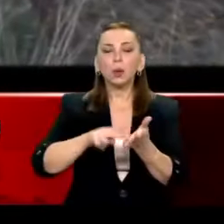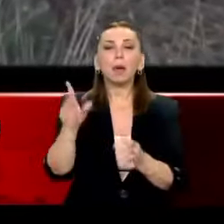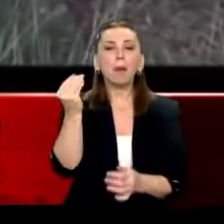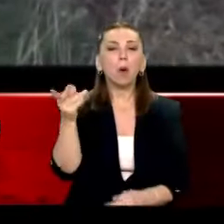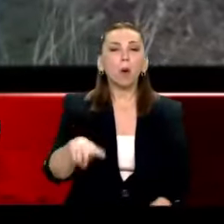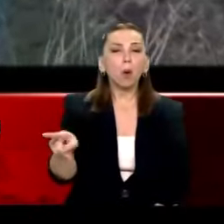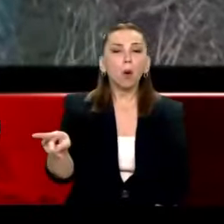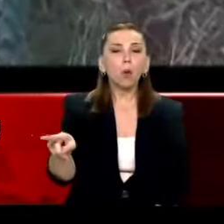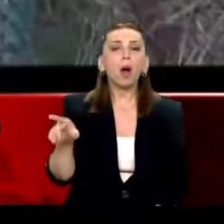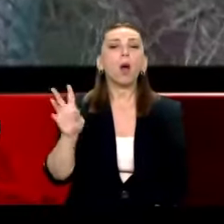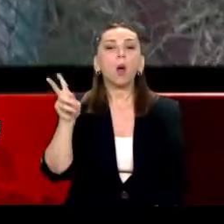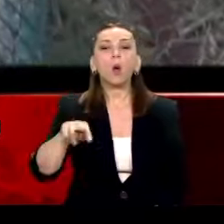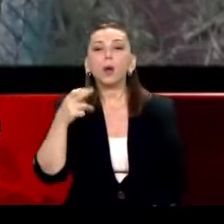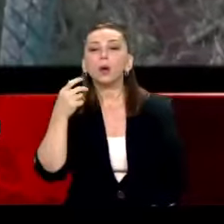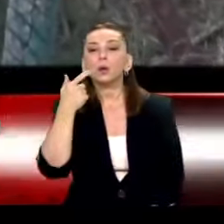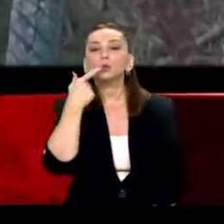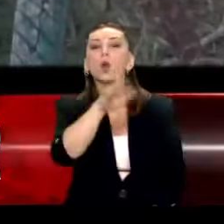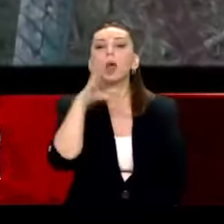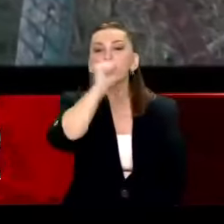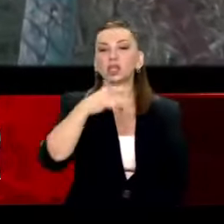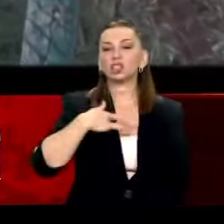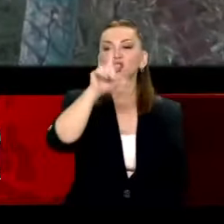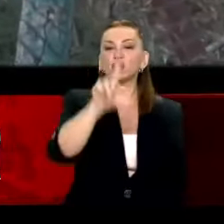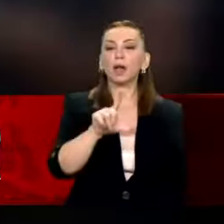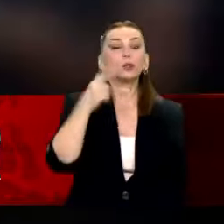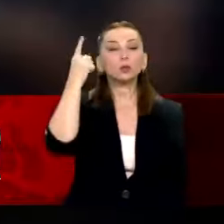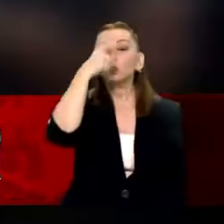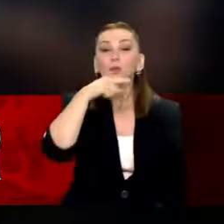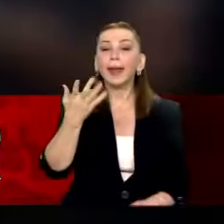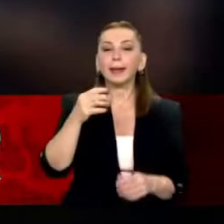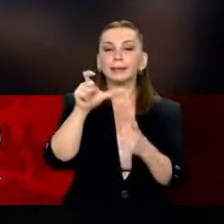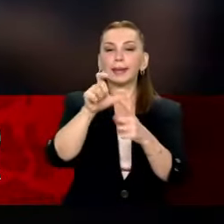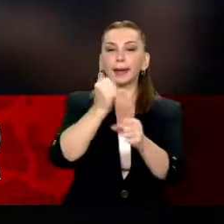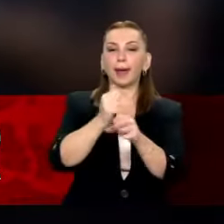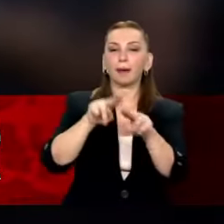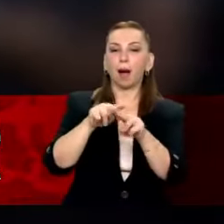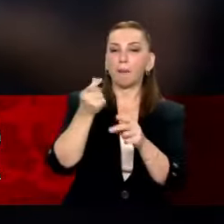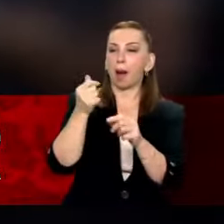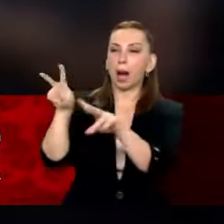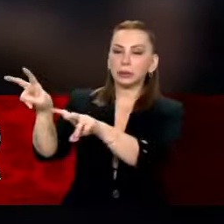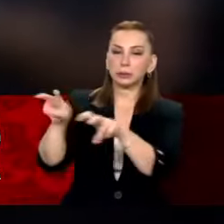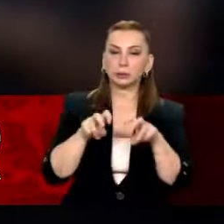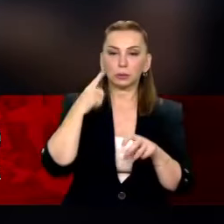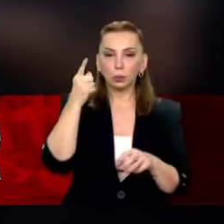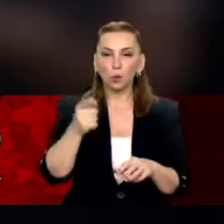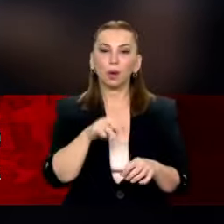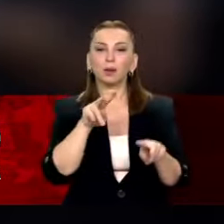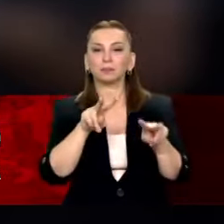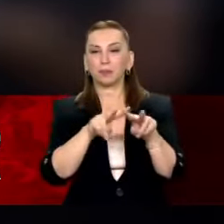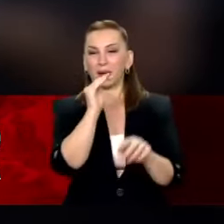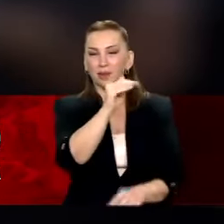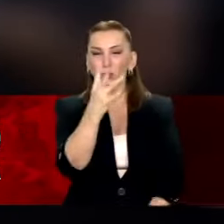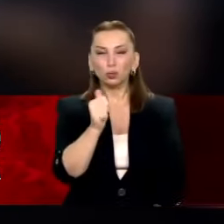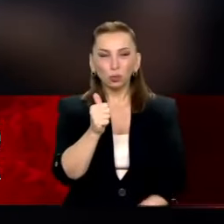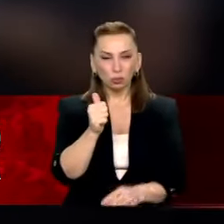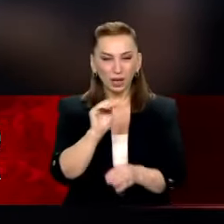rağmen canlı gösterdi SGK'dan daha fazla para aldı Mehtap Melis'e sorar mısın 3 gün yaşayan çocuğu 6 gün